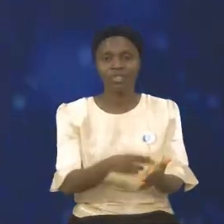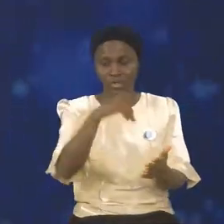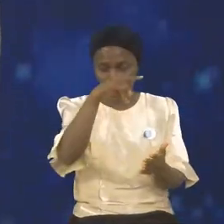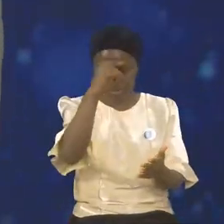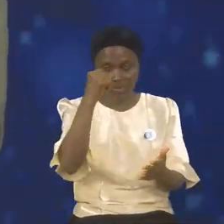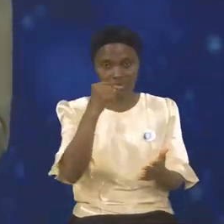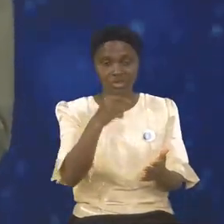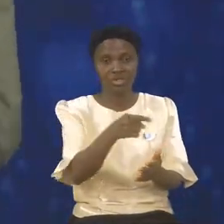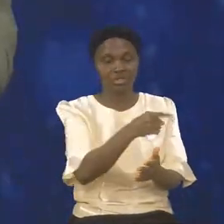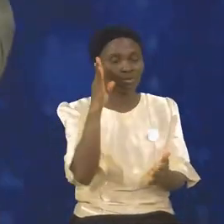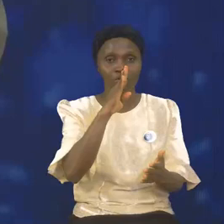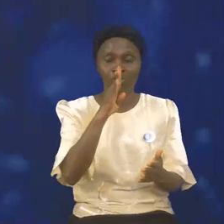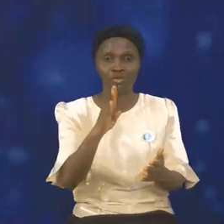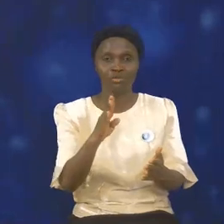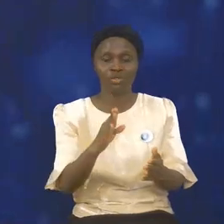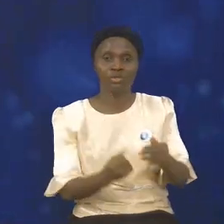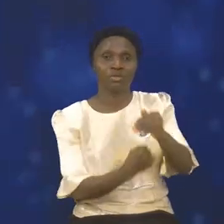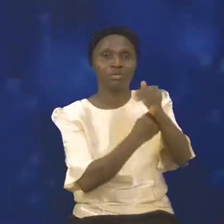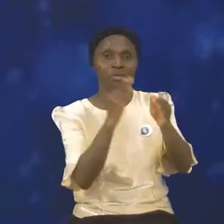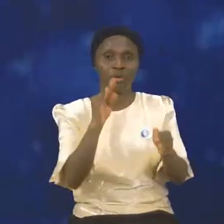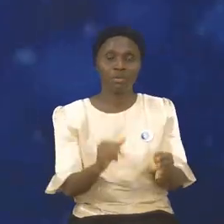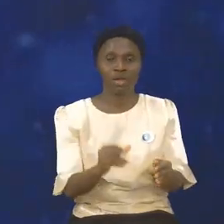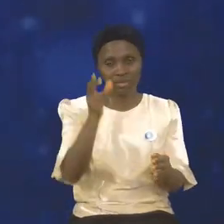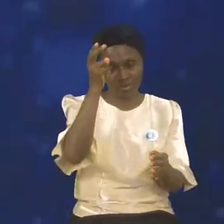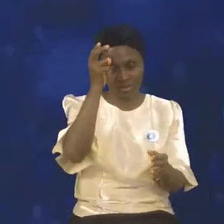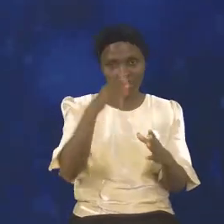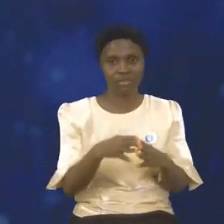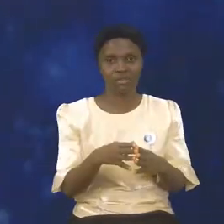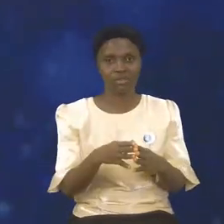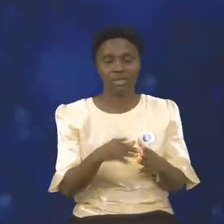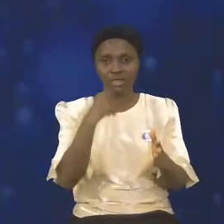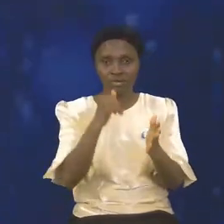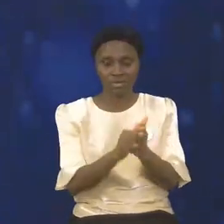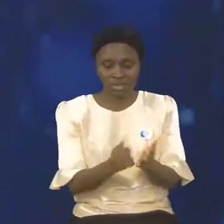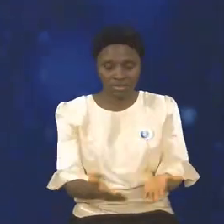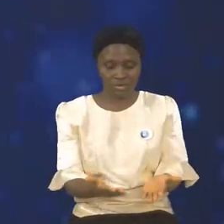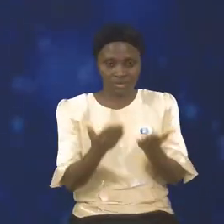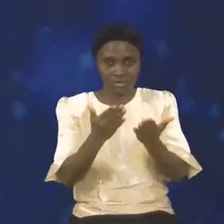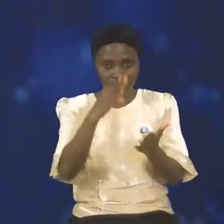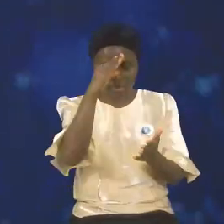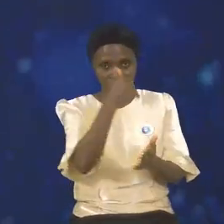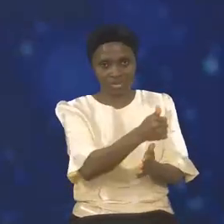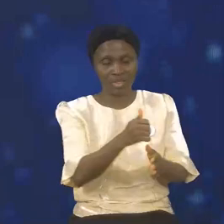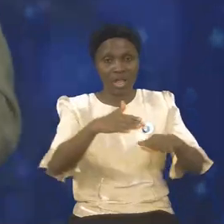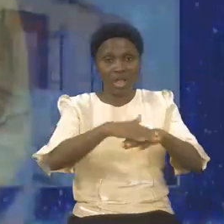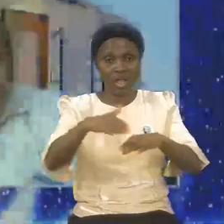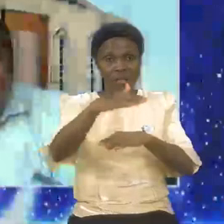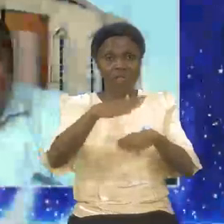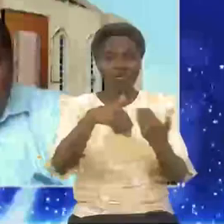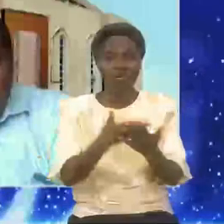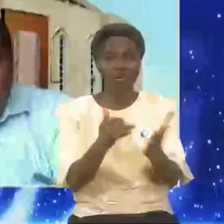l'Hérault des gens parce que la technique sera renforcé par Satan et c'est c'est